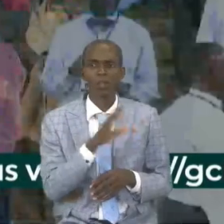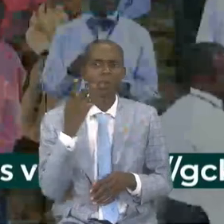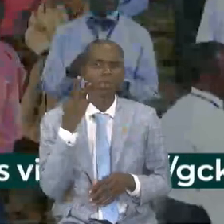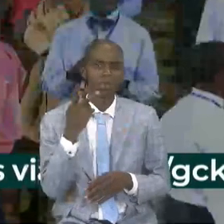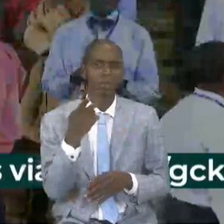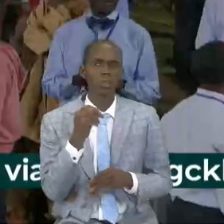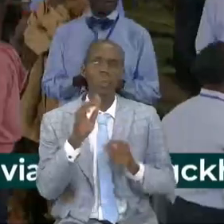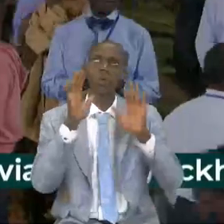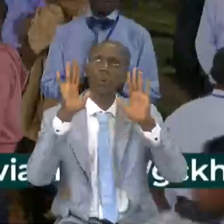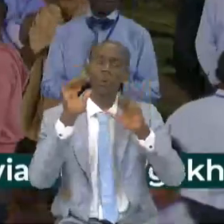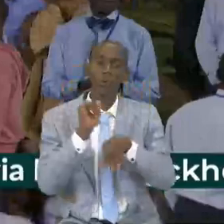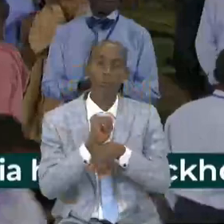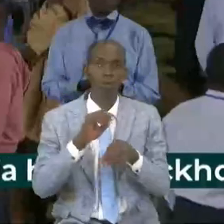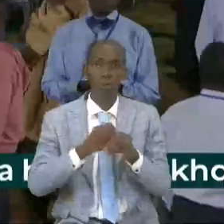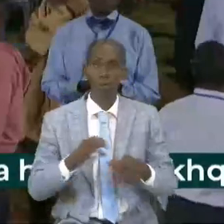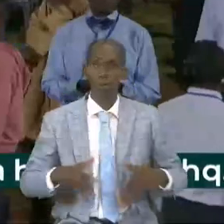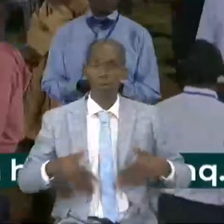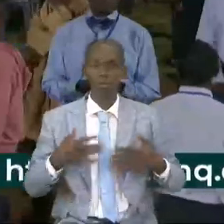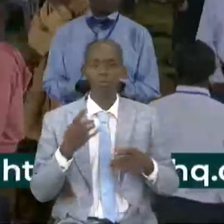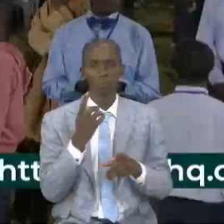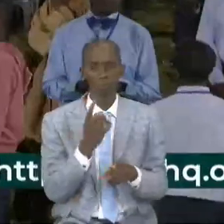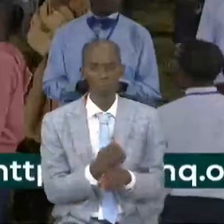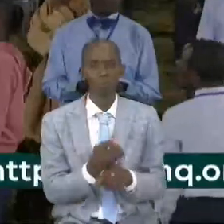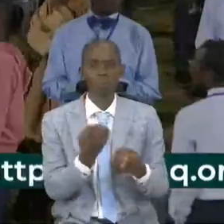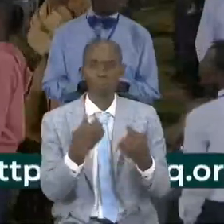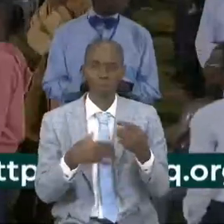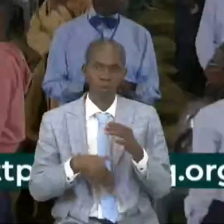Comme tu vas voir les prodiges,